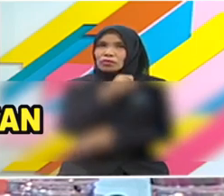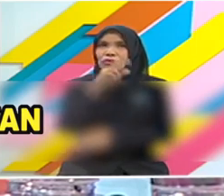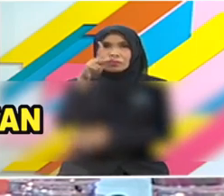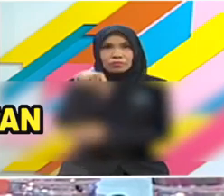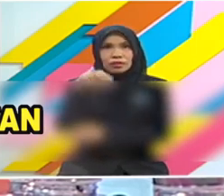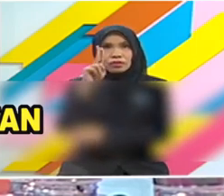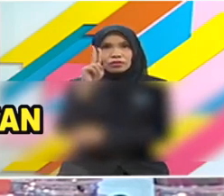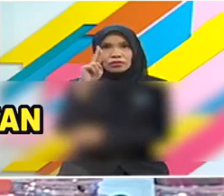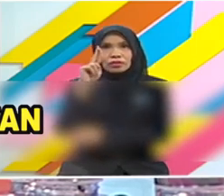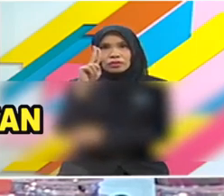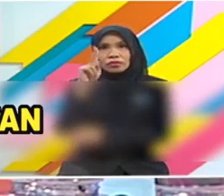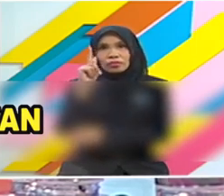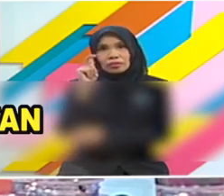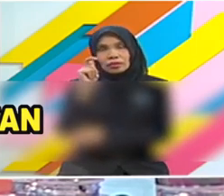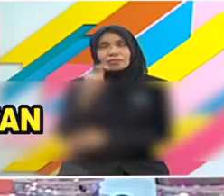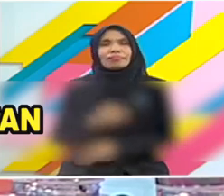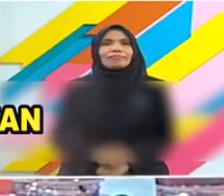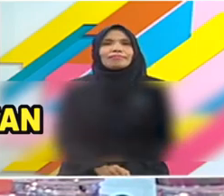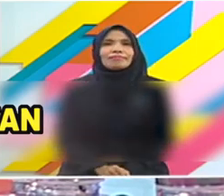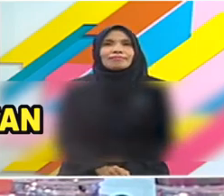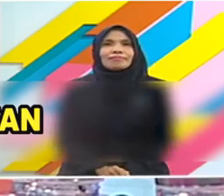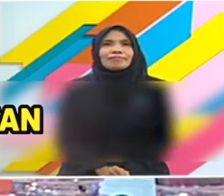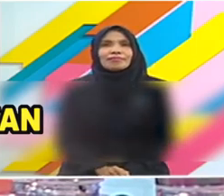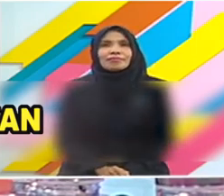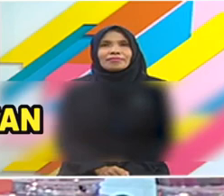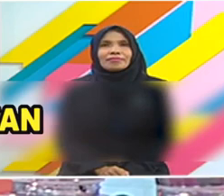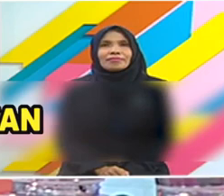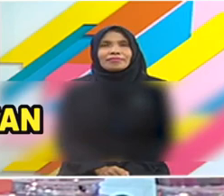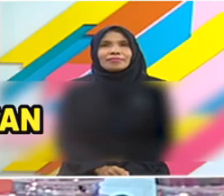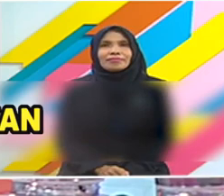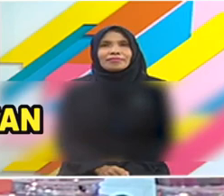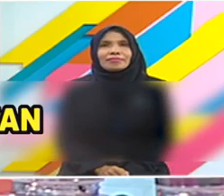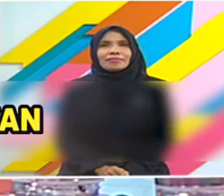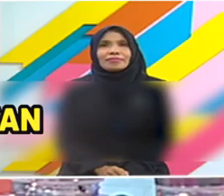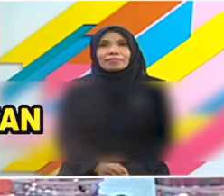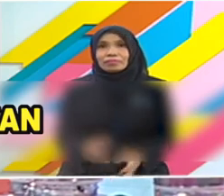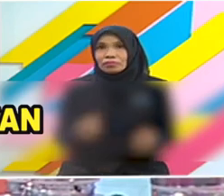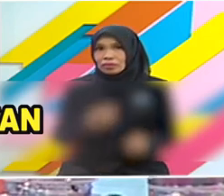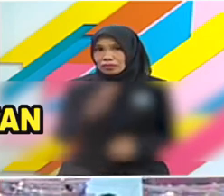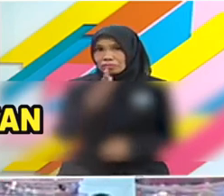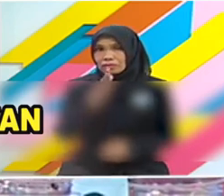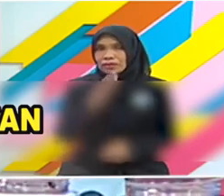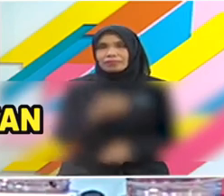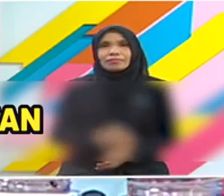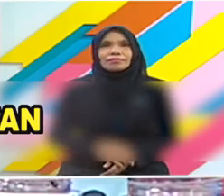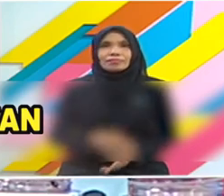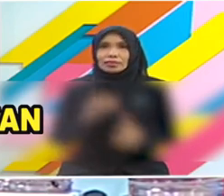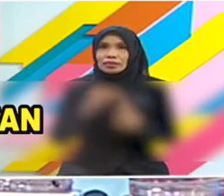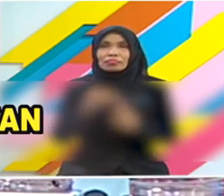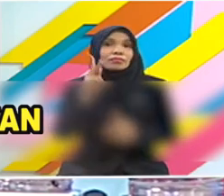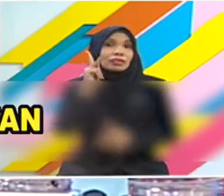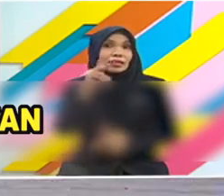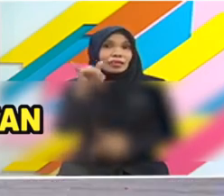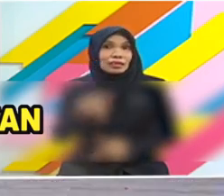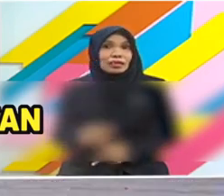yang mengambil daun limau sebab ya, banyak duri dan kalau tersalah pegang, tercucuk, luka pula tangan cikgu. Ya betul, ya.